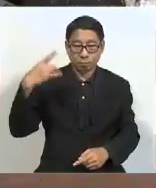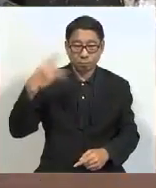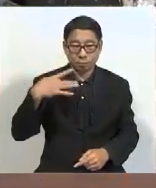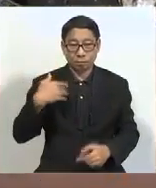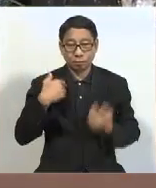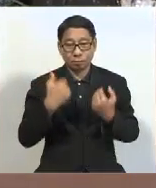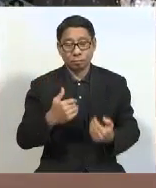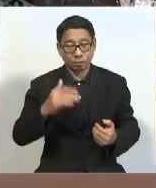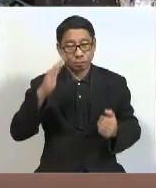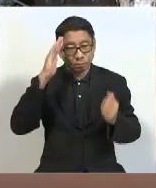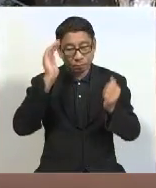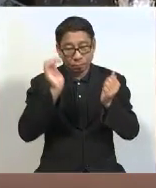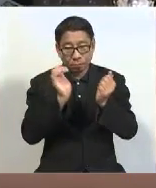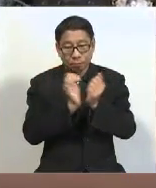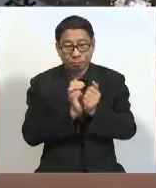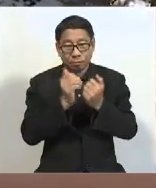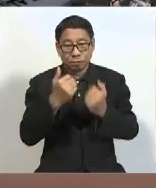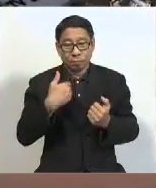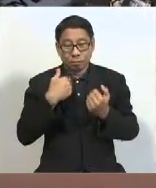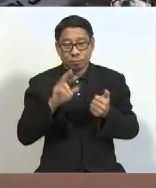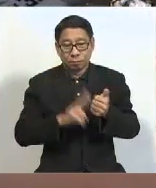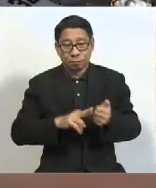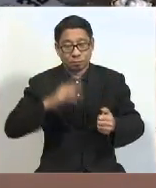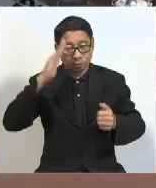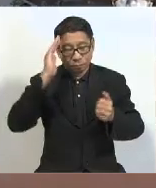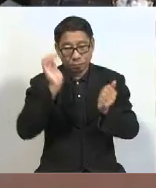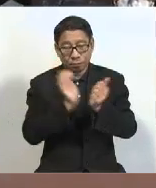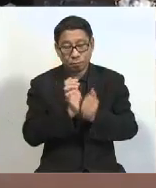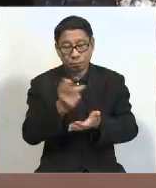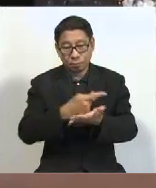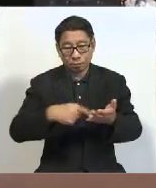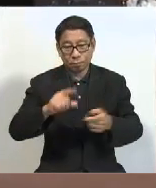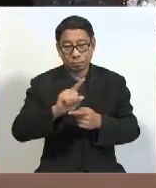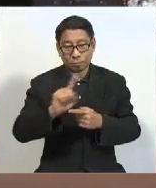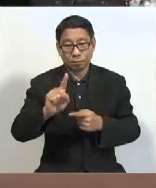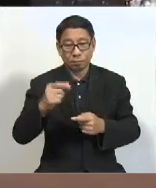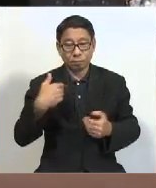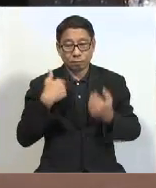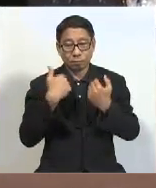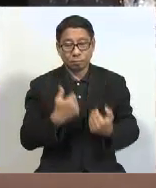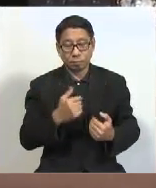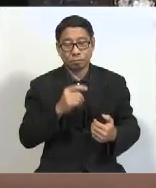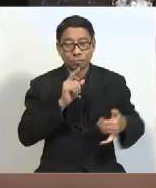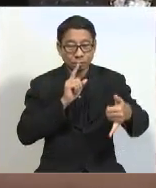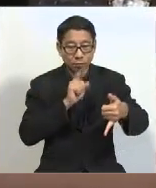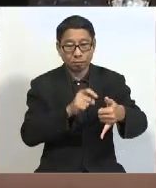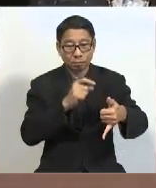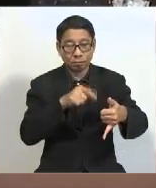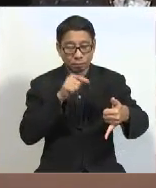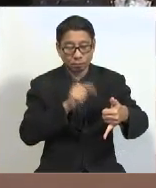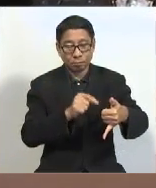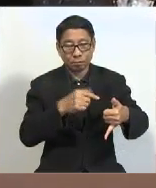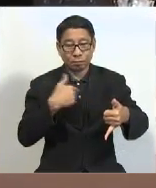โดยพลตำรวจตรีธนายุทธวุฒิจรัสธรรมรงค์รองผู้บัญชาการตำรวจภูธรภาคหนึ่งก็บอกนะคะว่าการสอบปากคำผู้ก่อเห